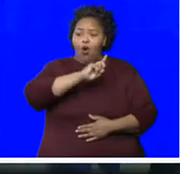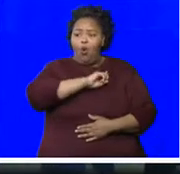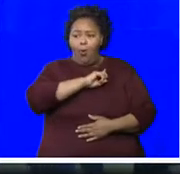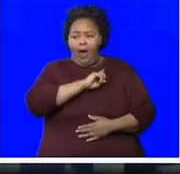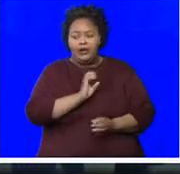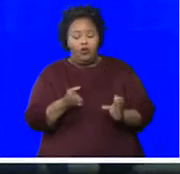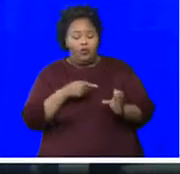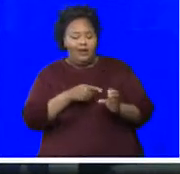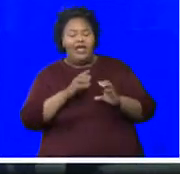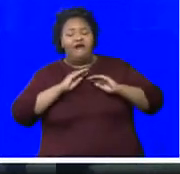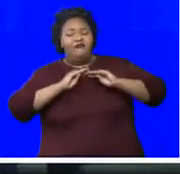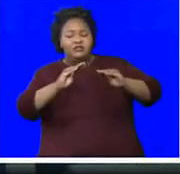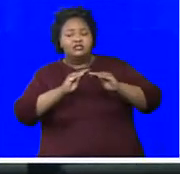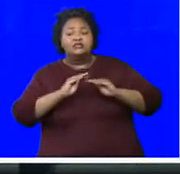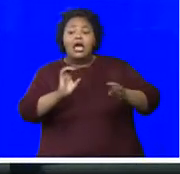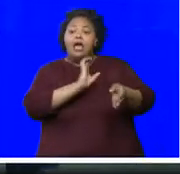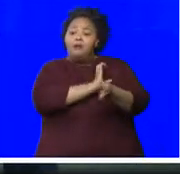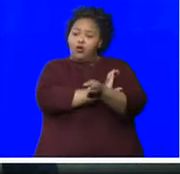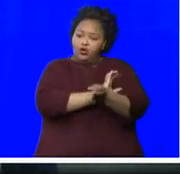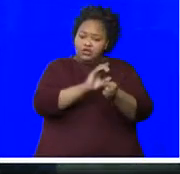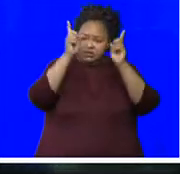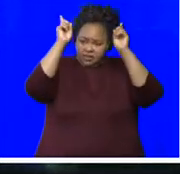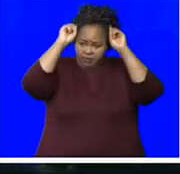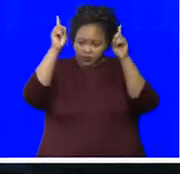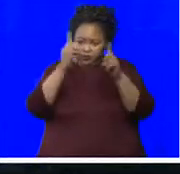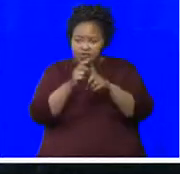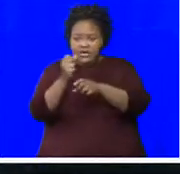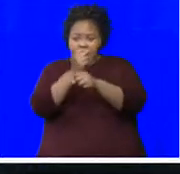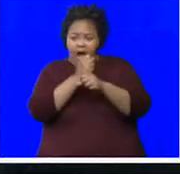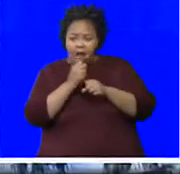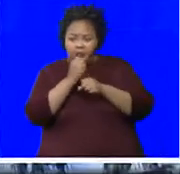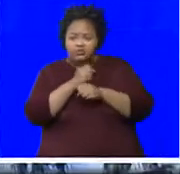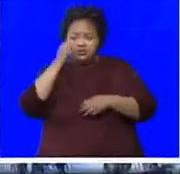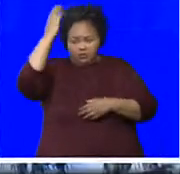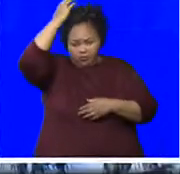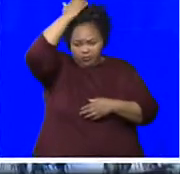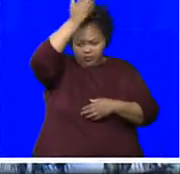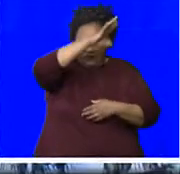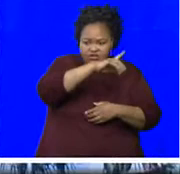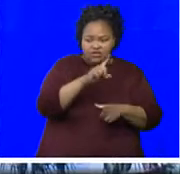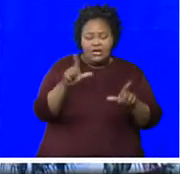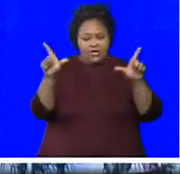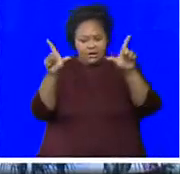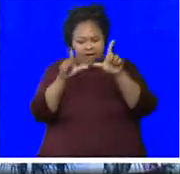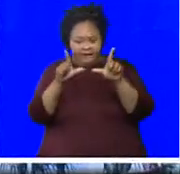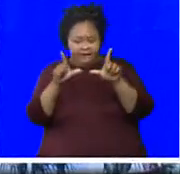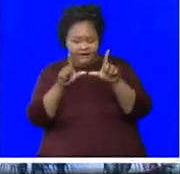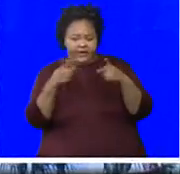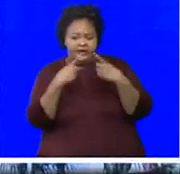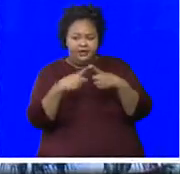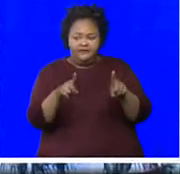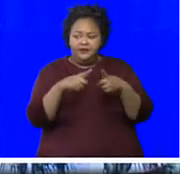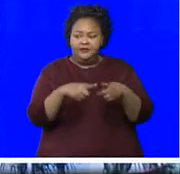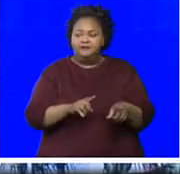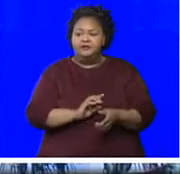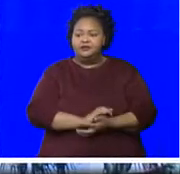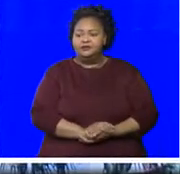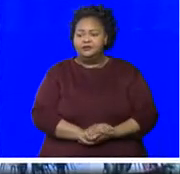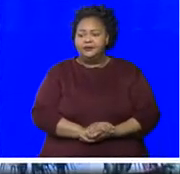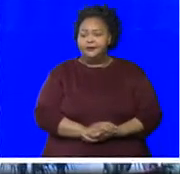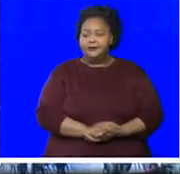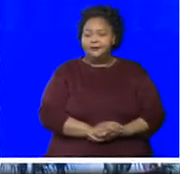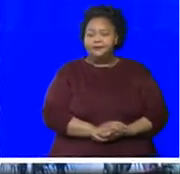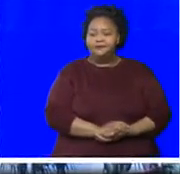emakolishi ngemgomo lengamele tifundo kanye netici emakolishi kuleli. Sihlaka vele lolu guide ku-developer